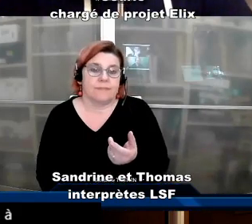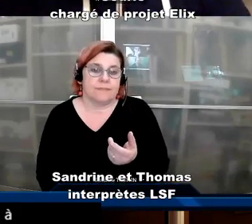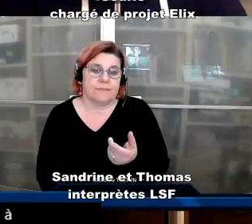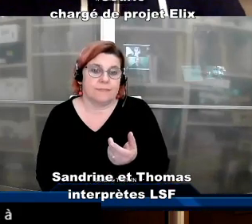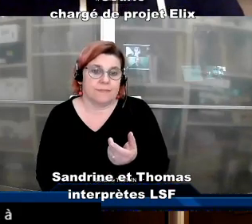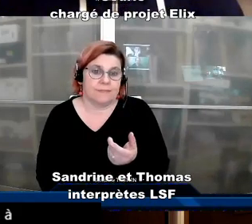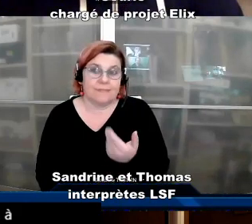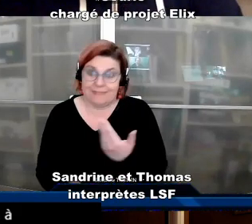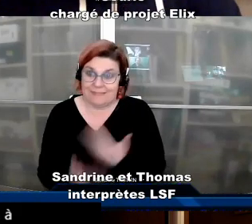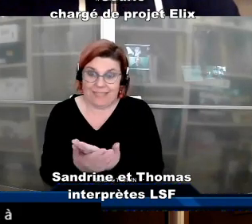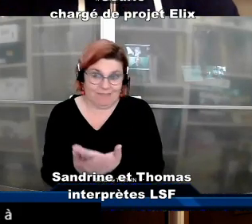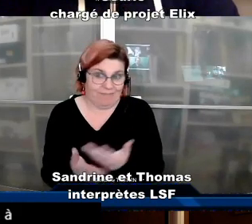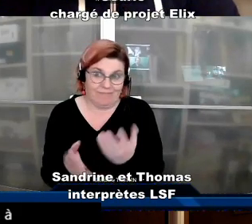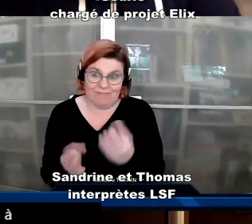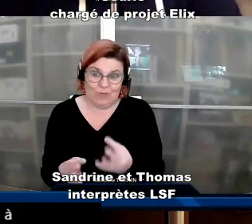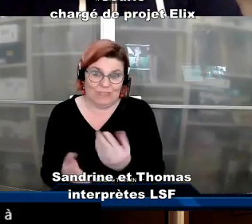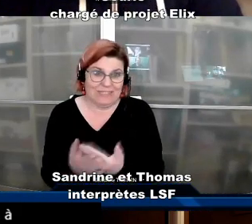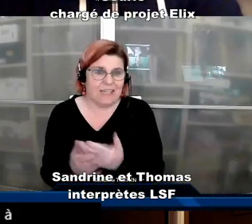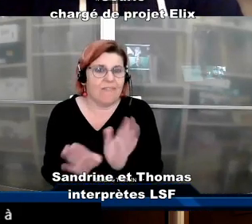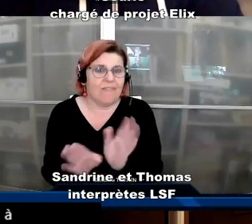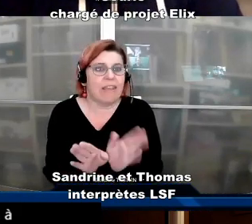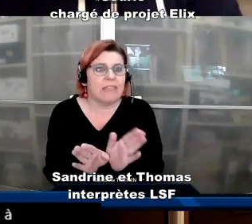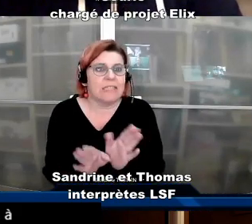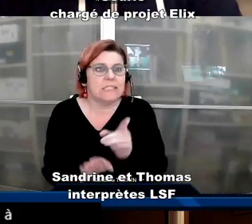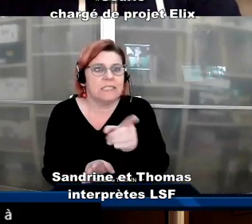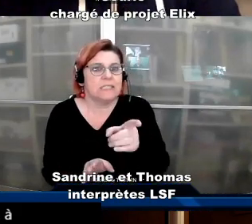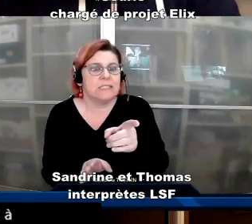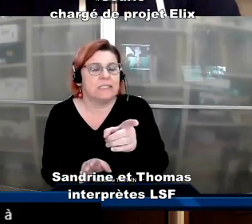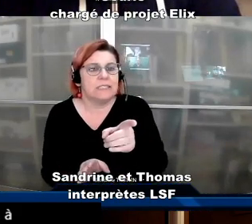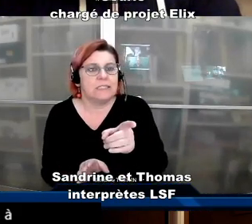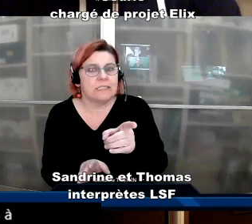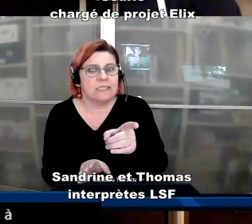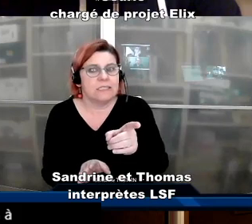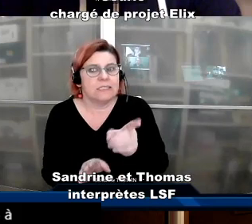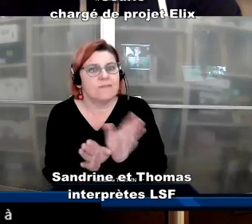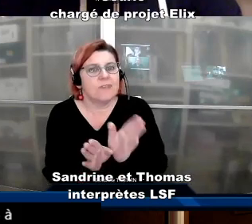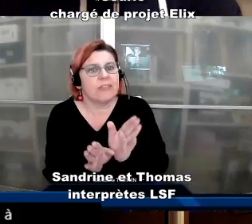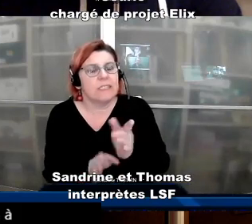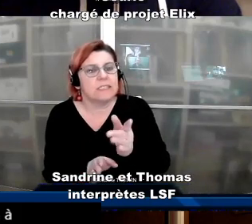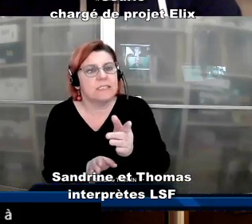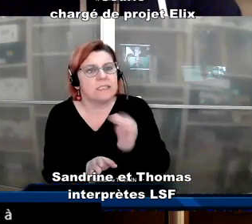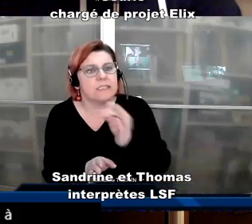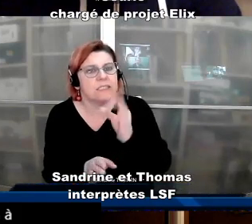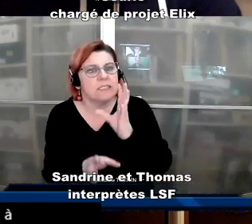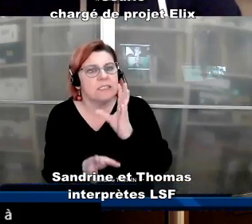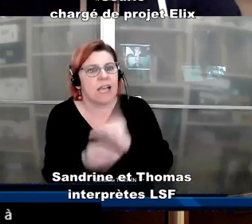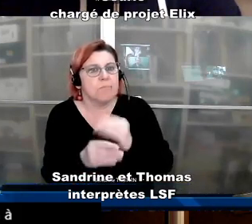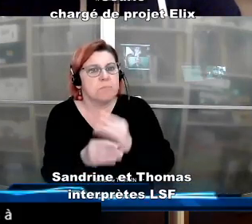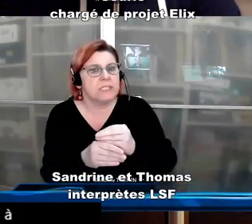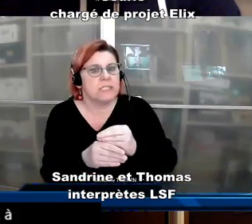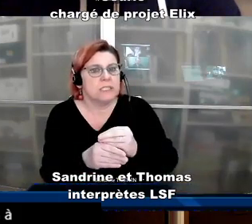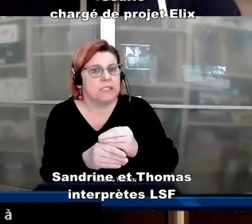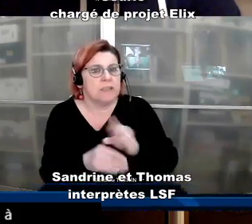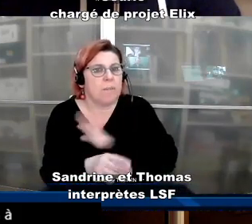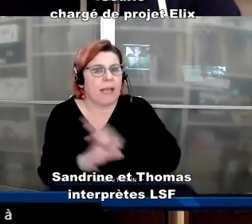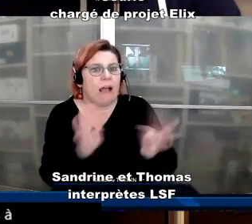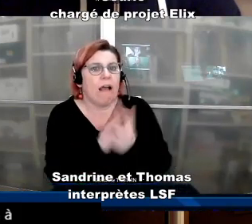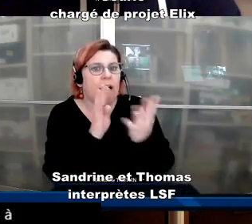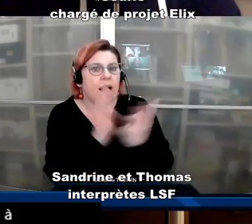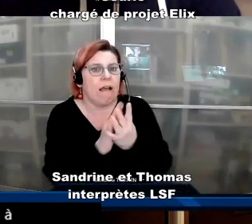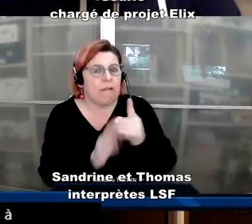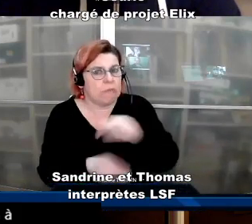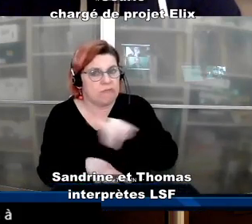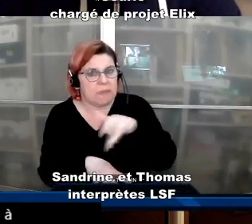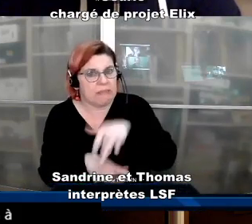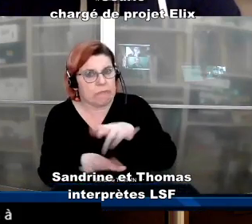C'est ça. Fanny, toi, tu disais, tu as appris sur le tas. T'as fait aucune formation.